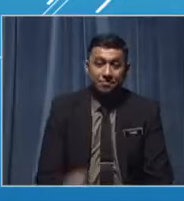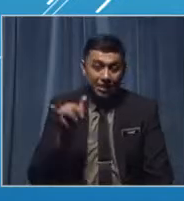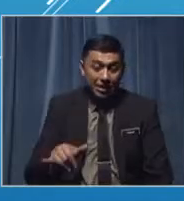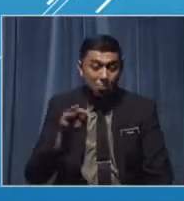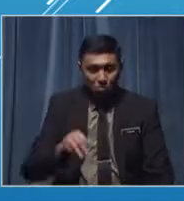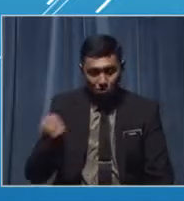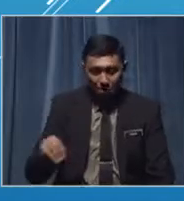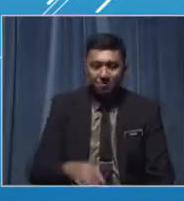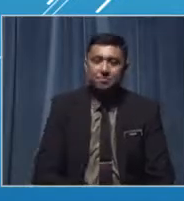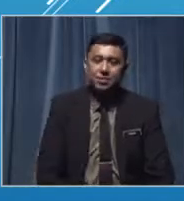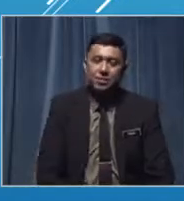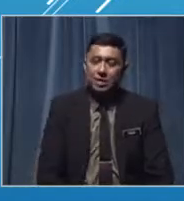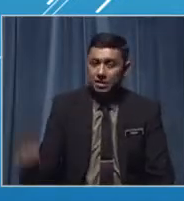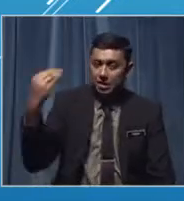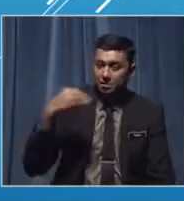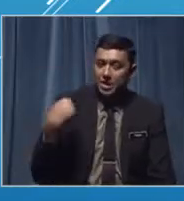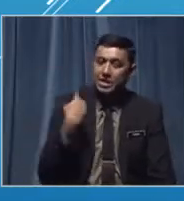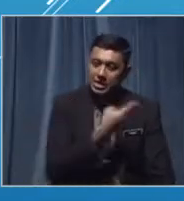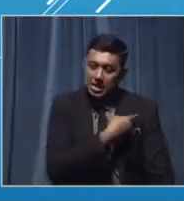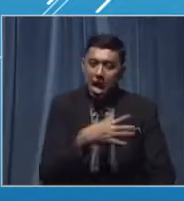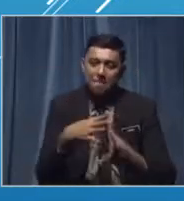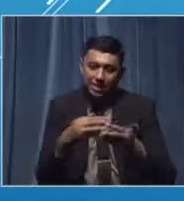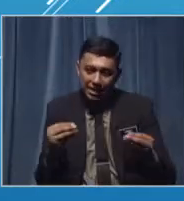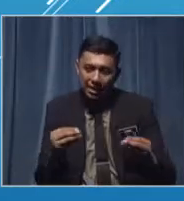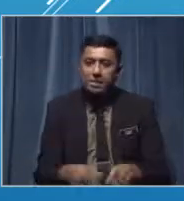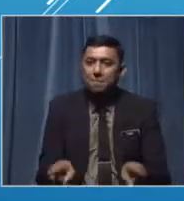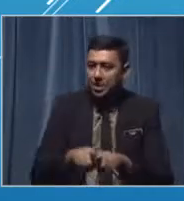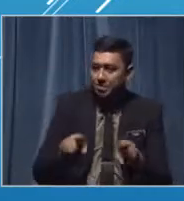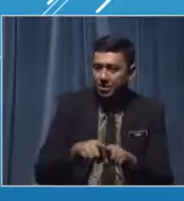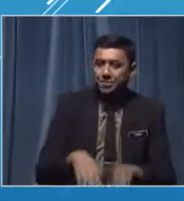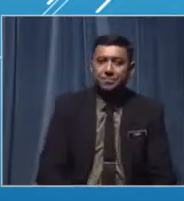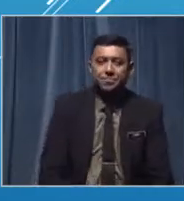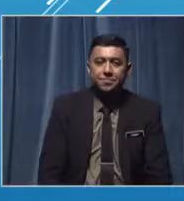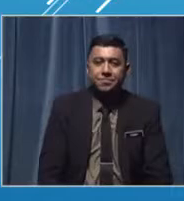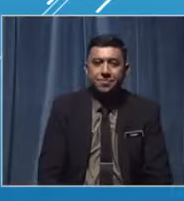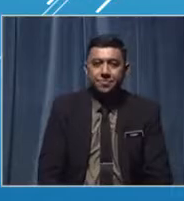Ya murid-murid, mari kita selesaikan bersama-sama.